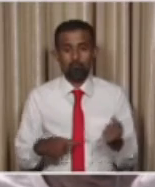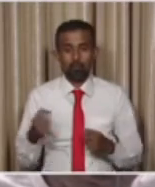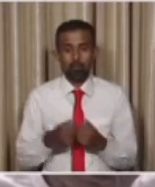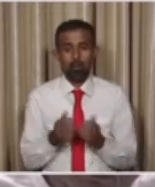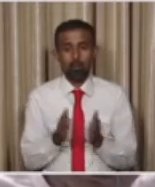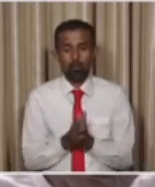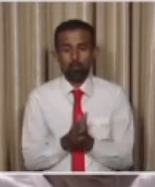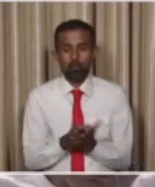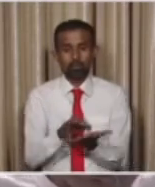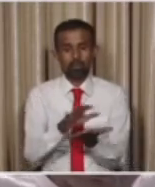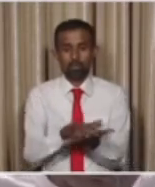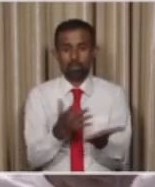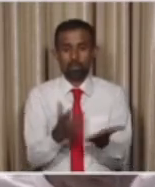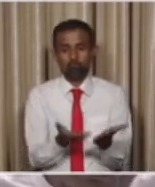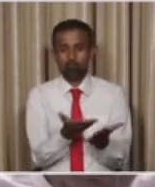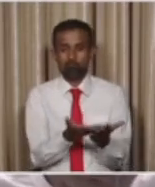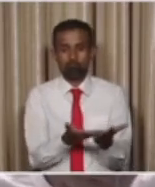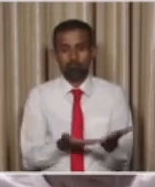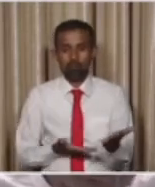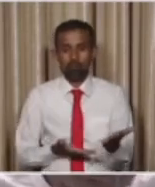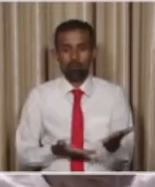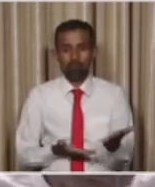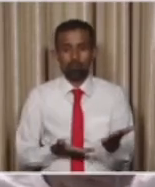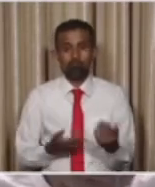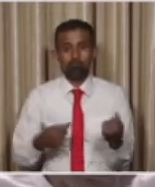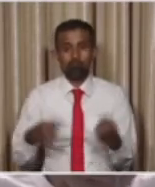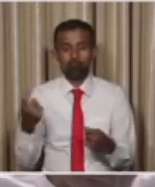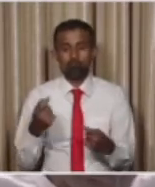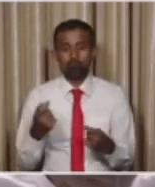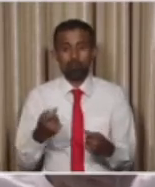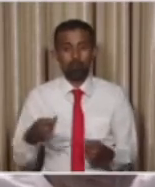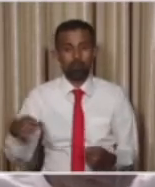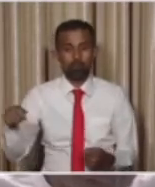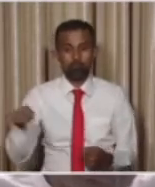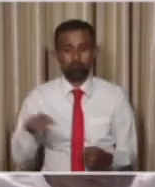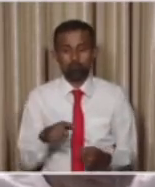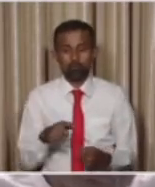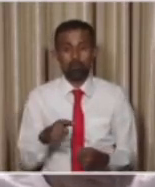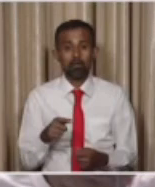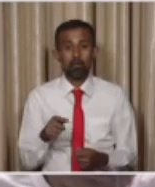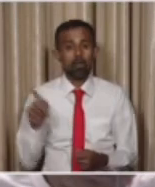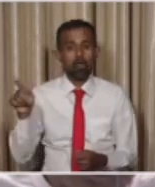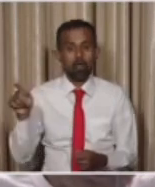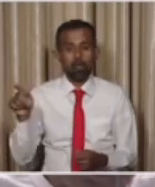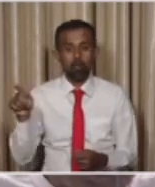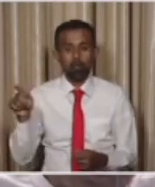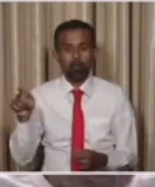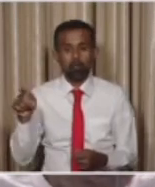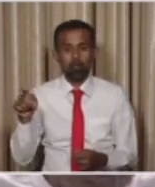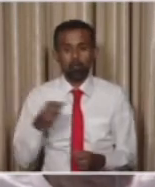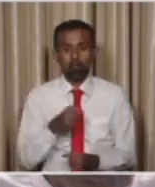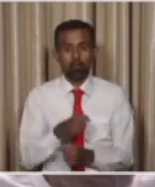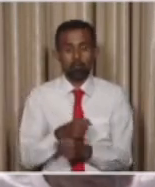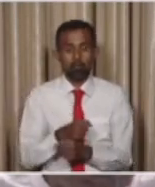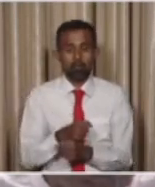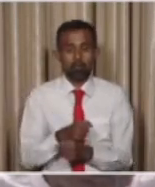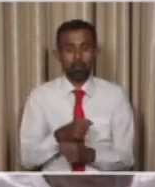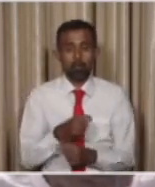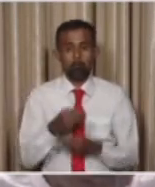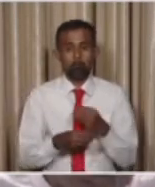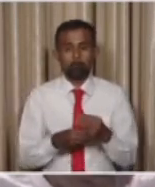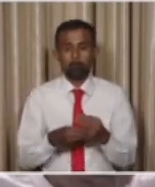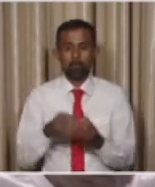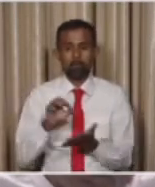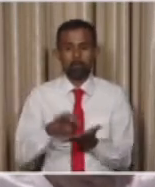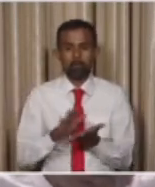ටික තීන්දුව කළා ඉවරයි. ඒ විකුණන්න ඕන ආයතන ටික ගන්න ඉන්න මුදලාලිලා ආයතන ටික රාජ්‍ය ටික කොම්පැනි ටික තීන්දුව